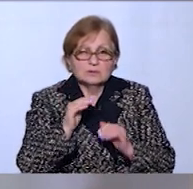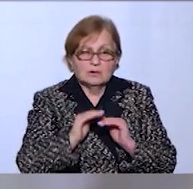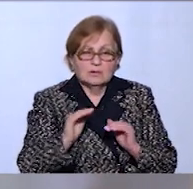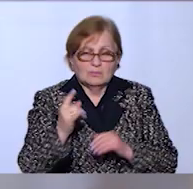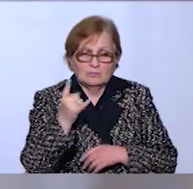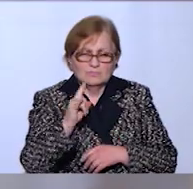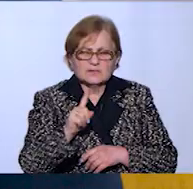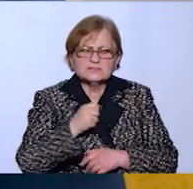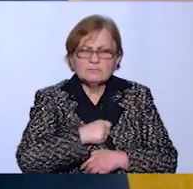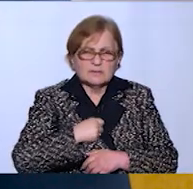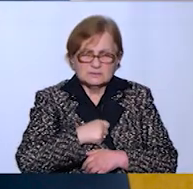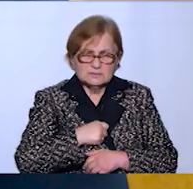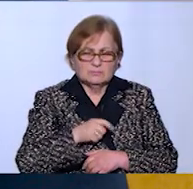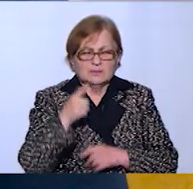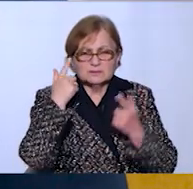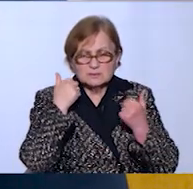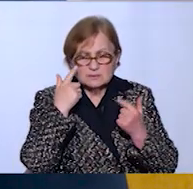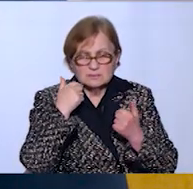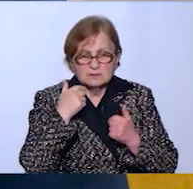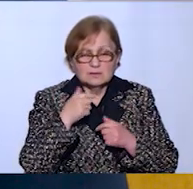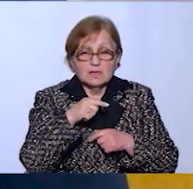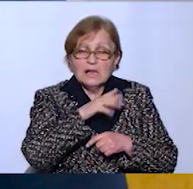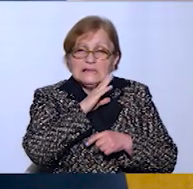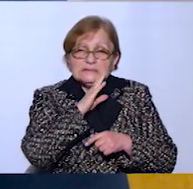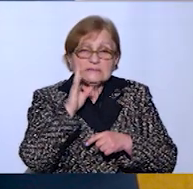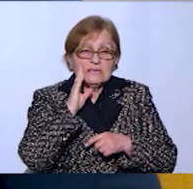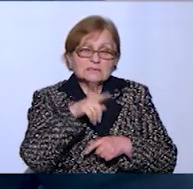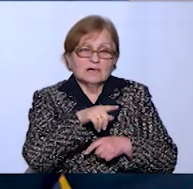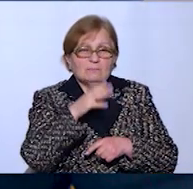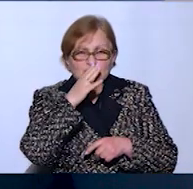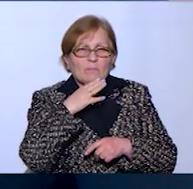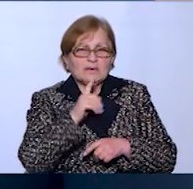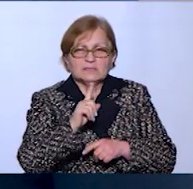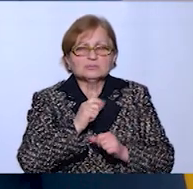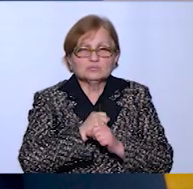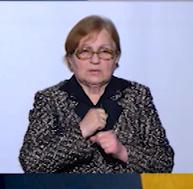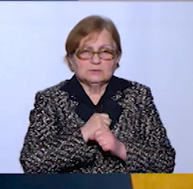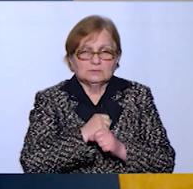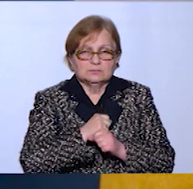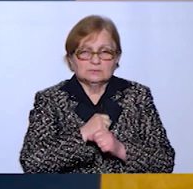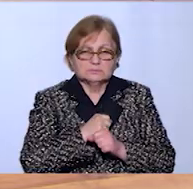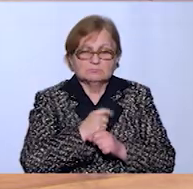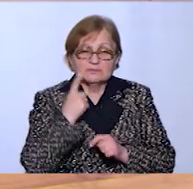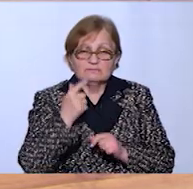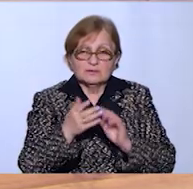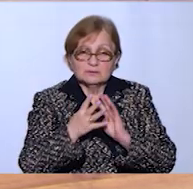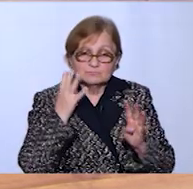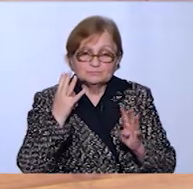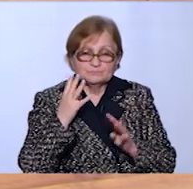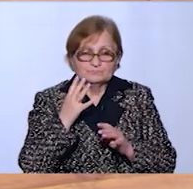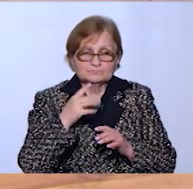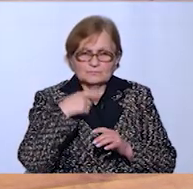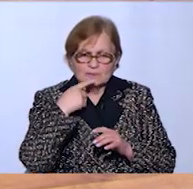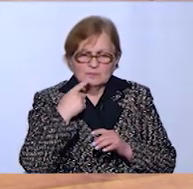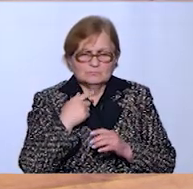ან როს მე ემოციურად ცუდად ვქნობ თავს და მჭირდება რაღაცა გარკვეული ემოციების გამოხატვა და მხარდაჭერა აუცილებლად.